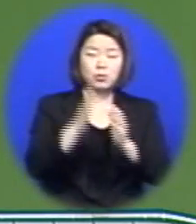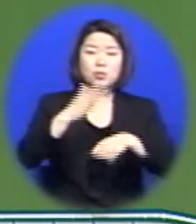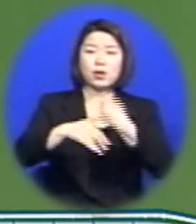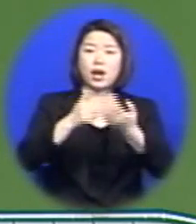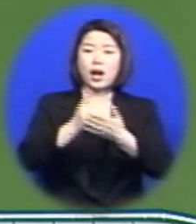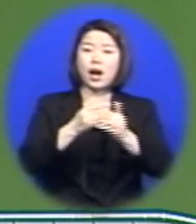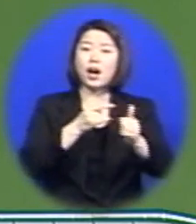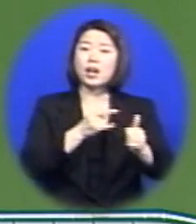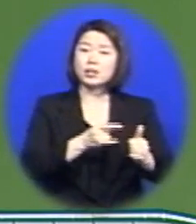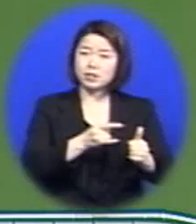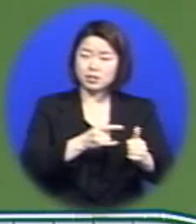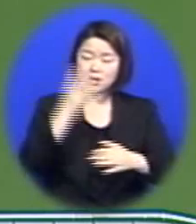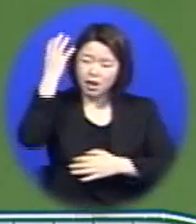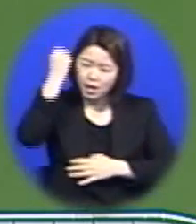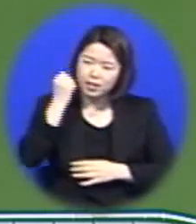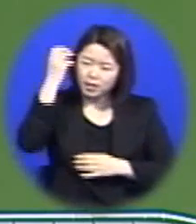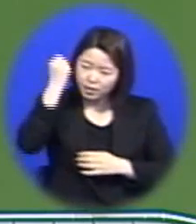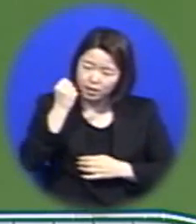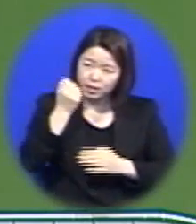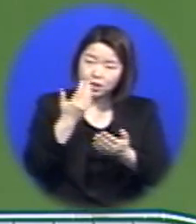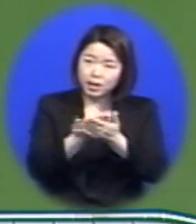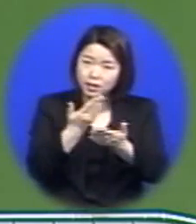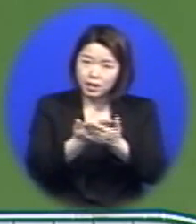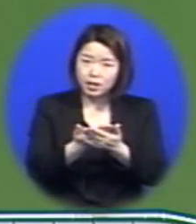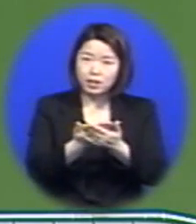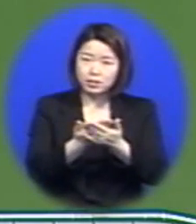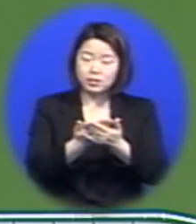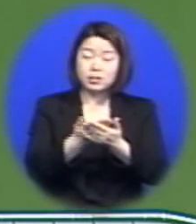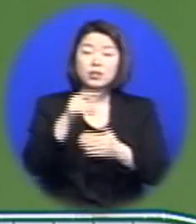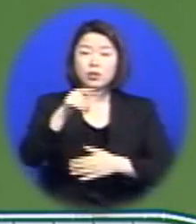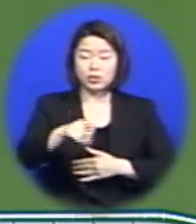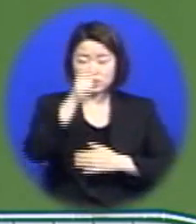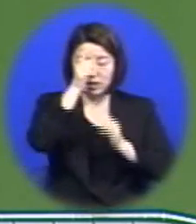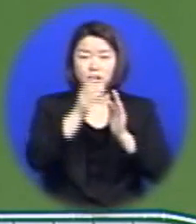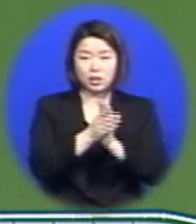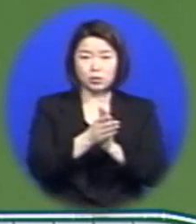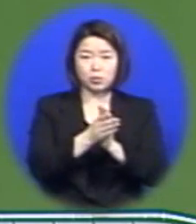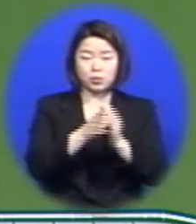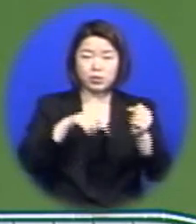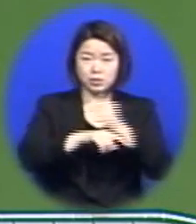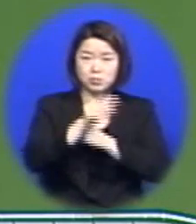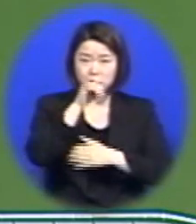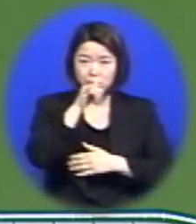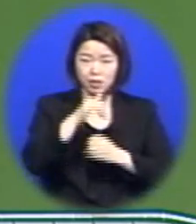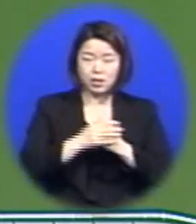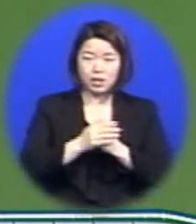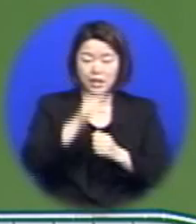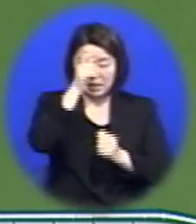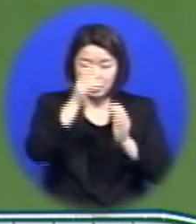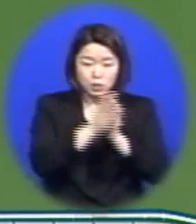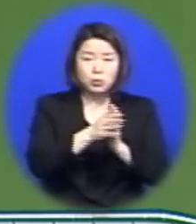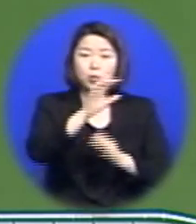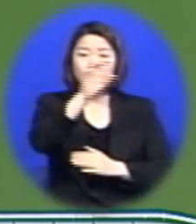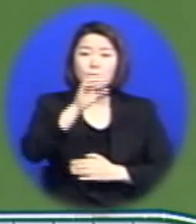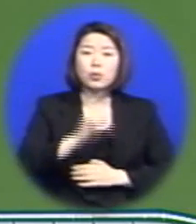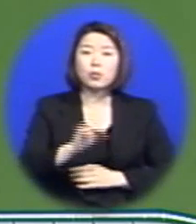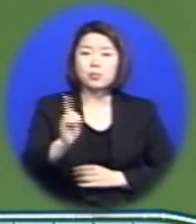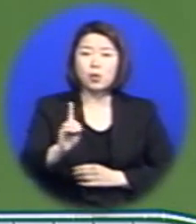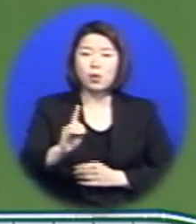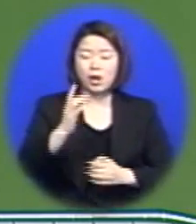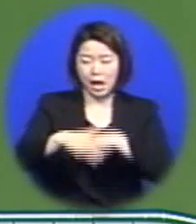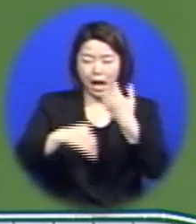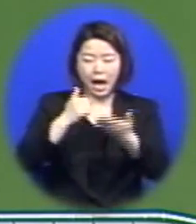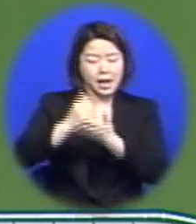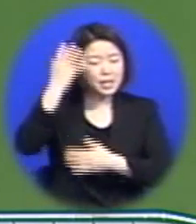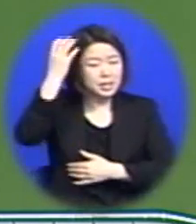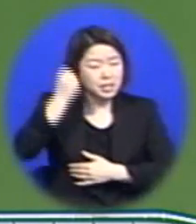하나님께서 기억하게 하시는 것이다 기도라는 것은 하나님으로 기억하게 만드는 것이다